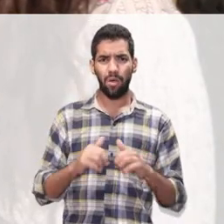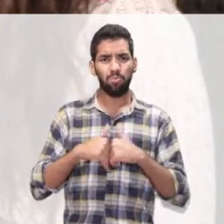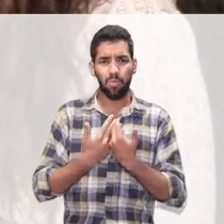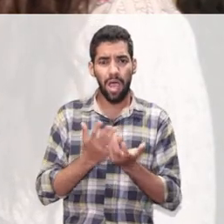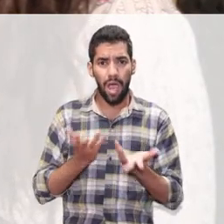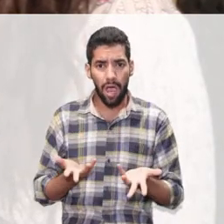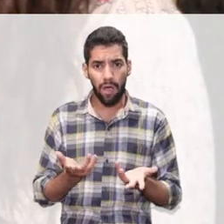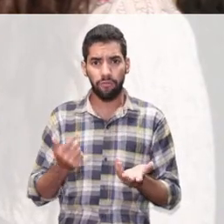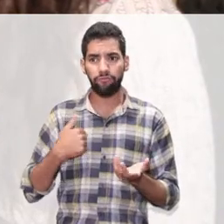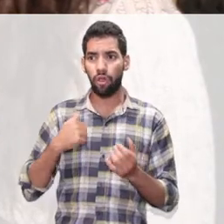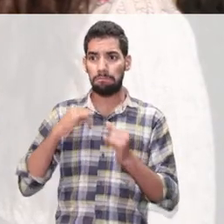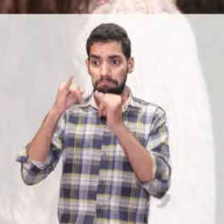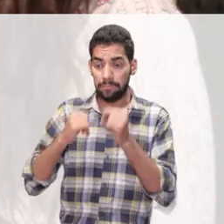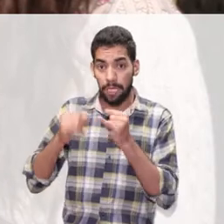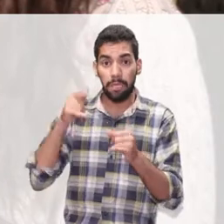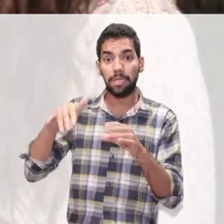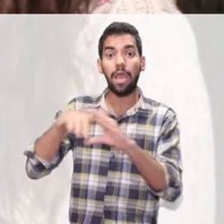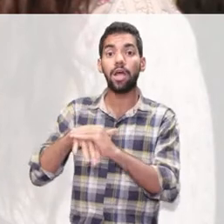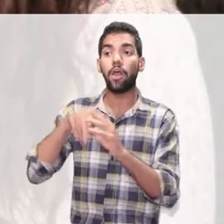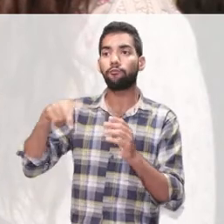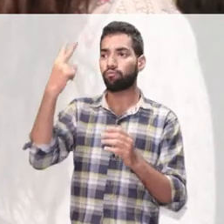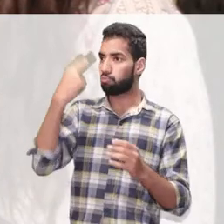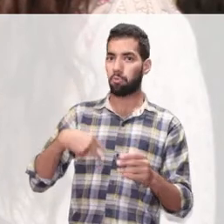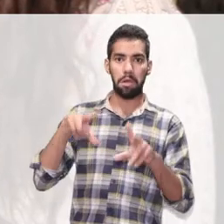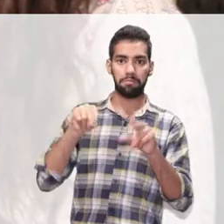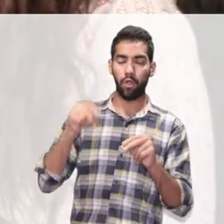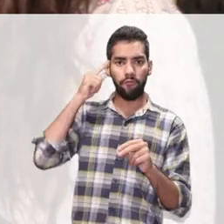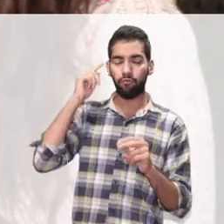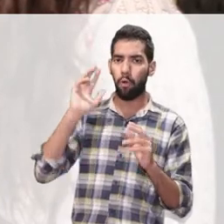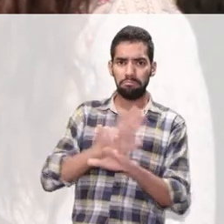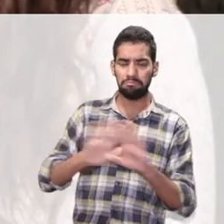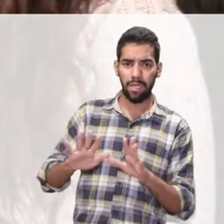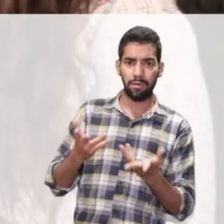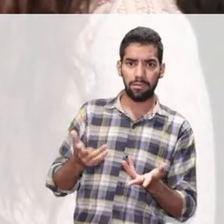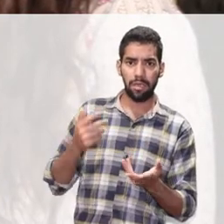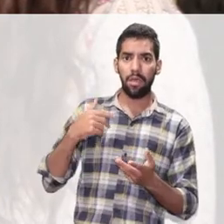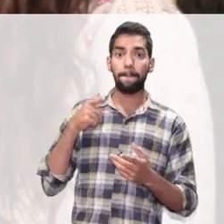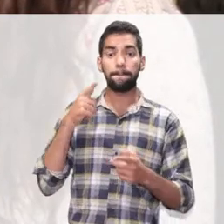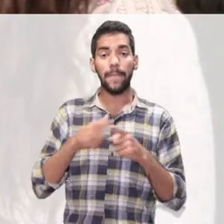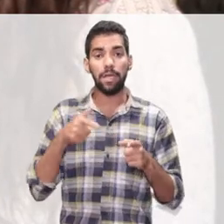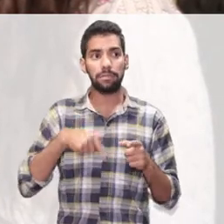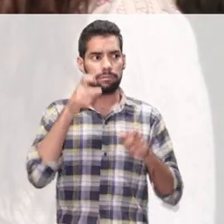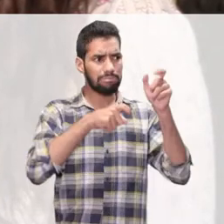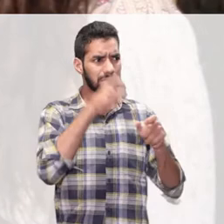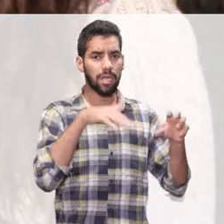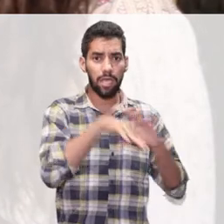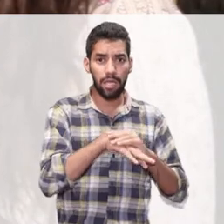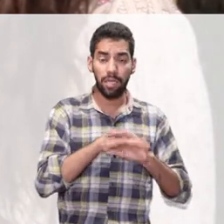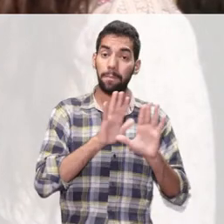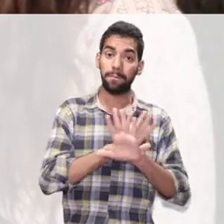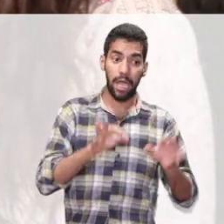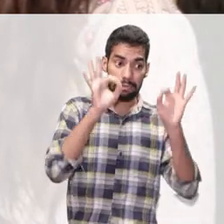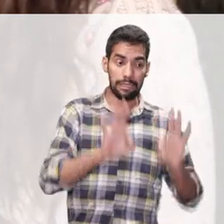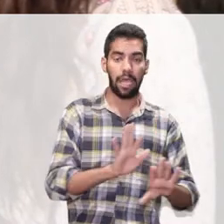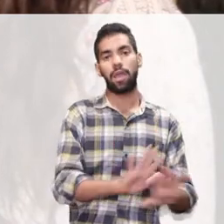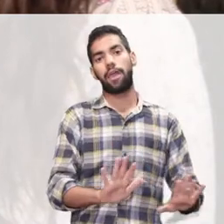सेंड कीजिए बिजनेस नोटिफिकेशन भीतर है कि उन्हें भीतर पर आपको ग्रह तारे दिमाग दिया था जो बुध सूर्य